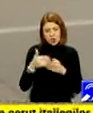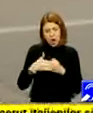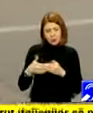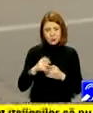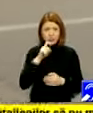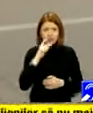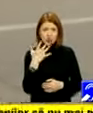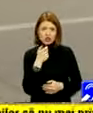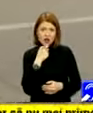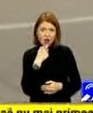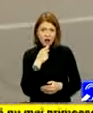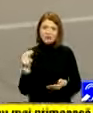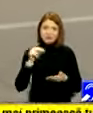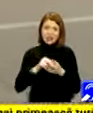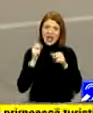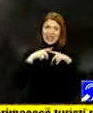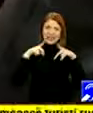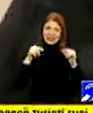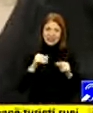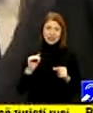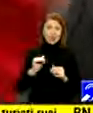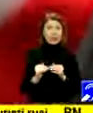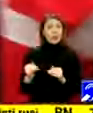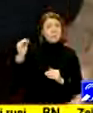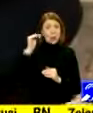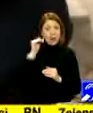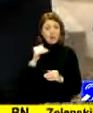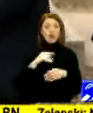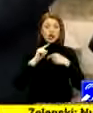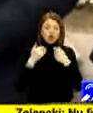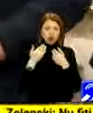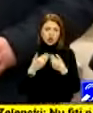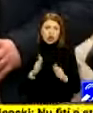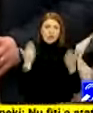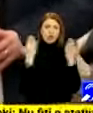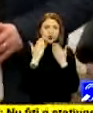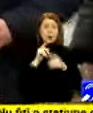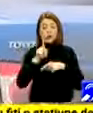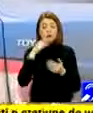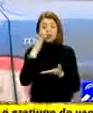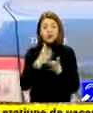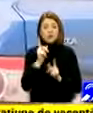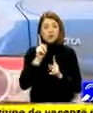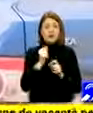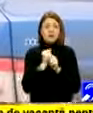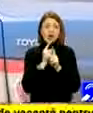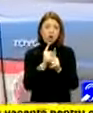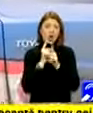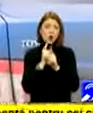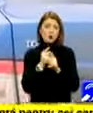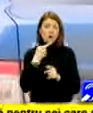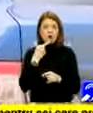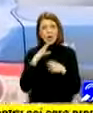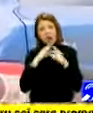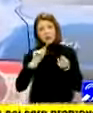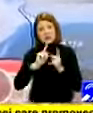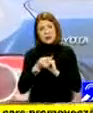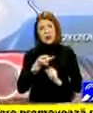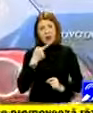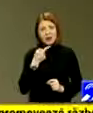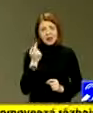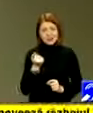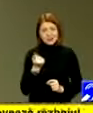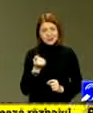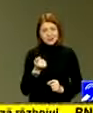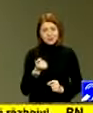5 ani a fost înscris la grădiniță, iar copiii mai mari urmează să înceapă școala după ce decid dacă vor face cursurile în limba română sau engleză,